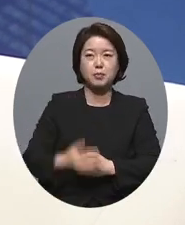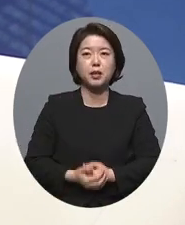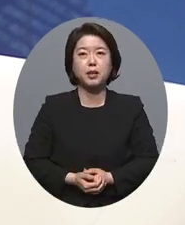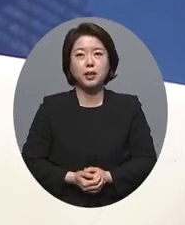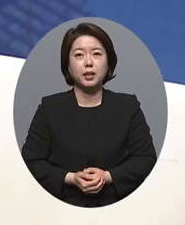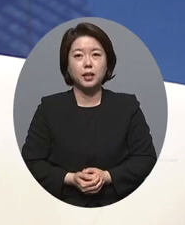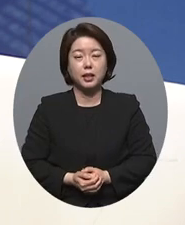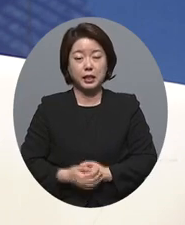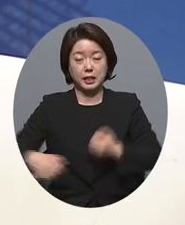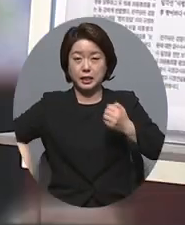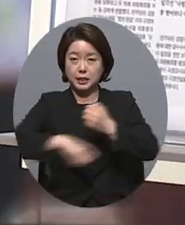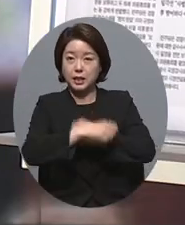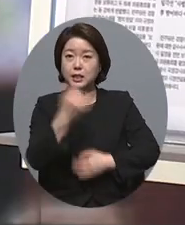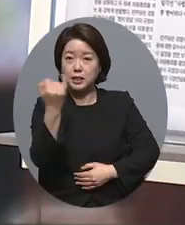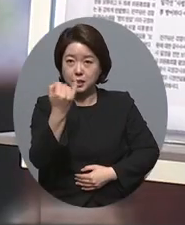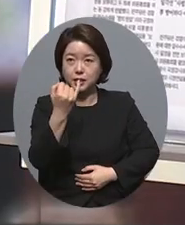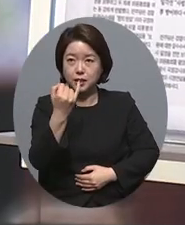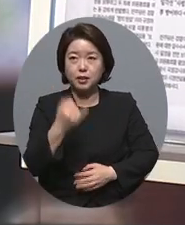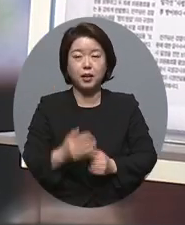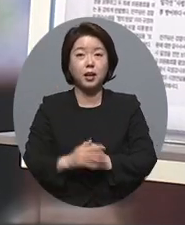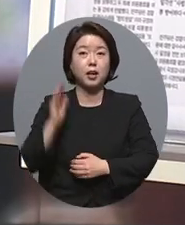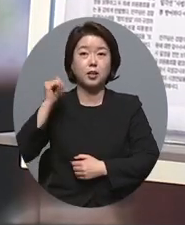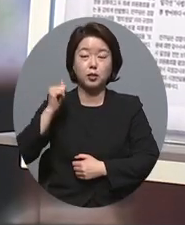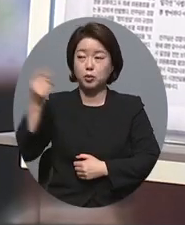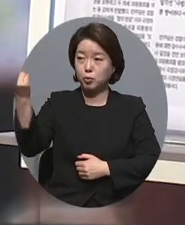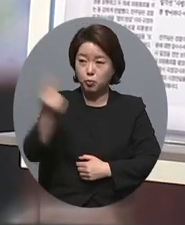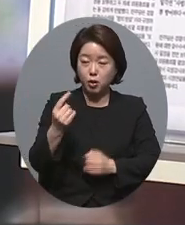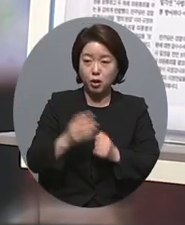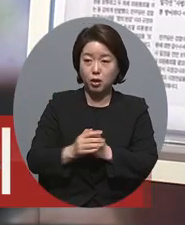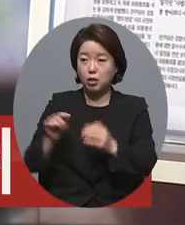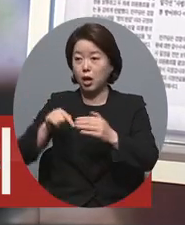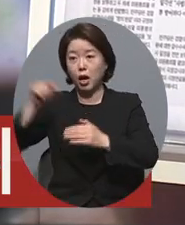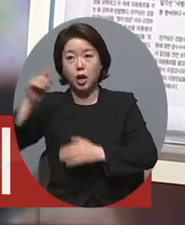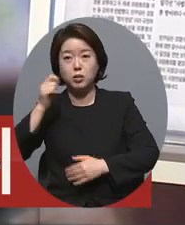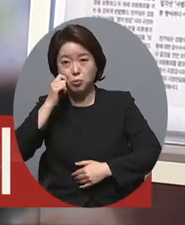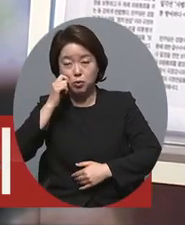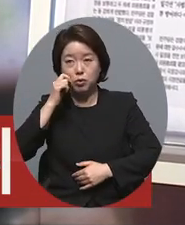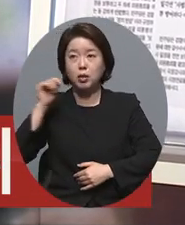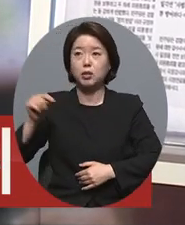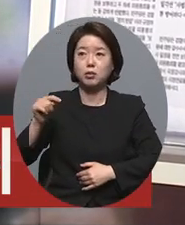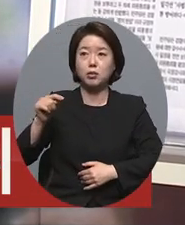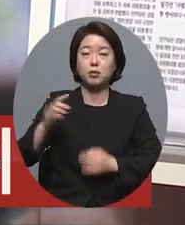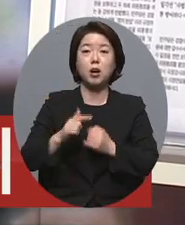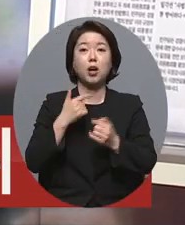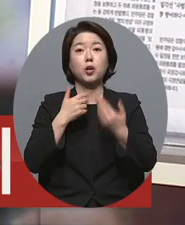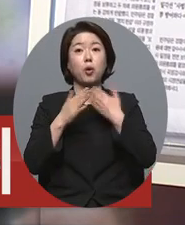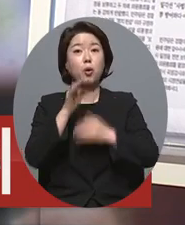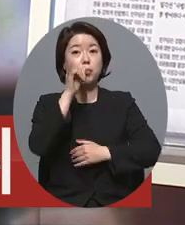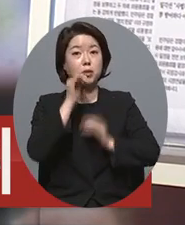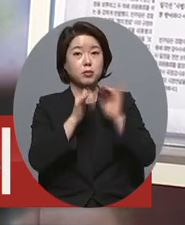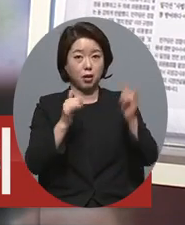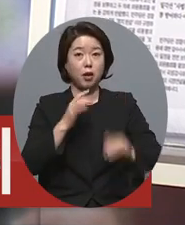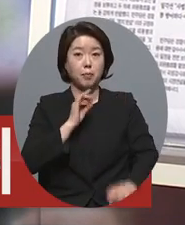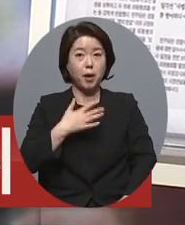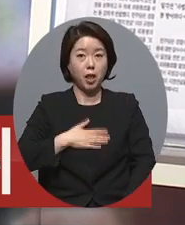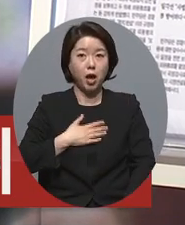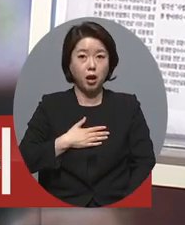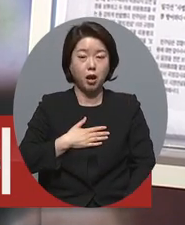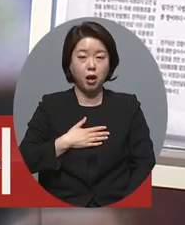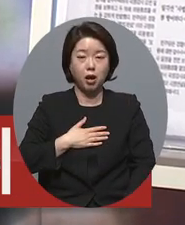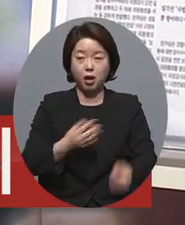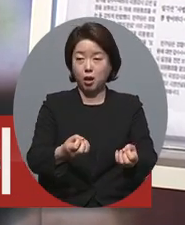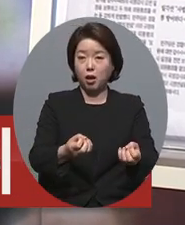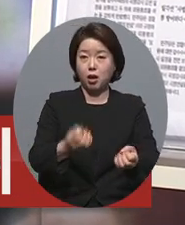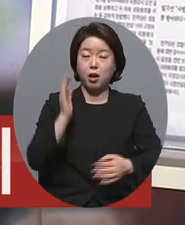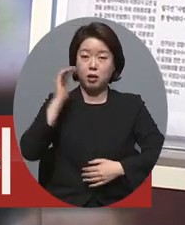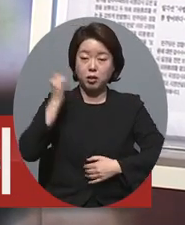그 첼리스트 분이 대통령이 와 있어서 나갈 수도 없어. 이거는 경험 있는 사람만 아는 거예요. 그러니까 대통령 있는 행사에서